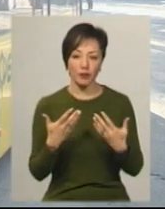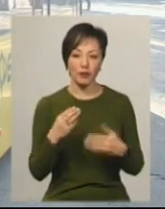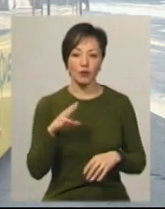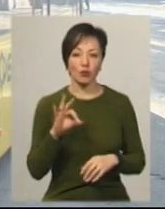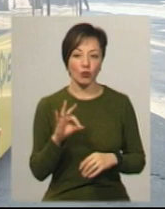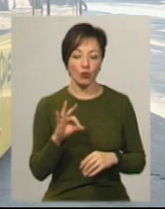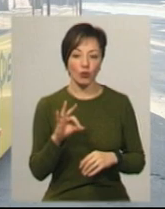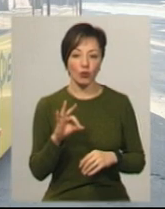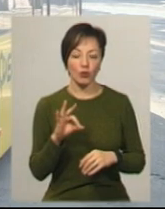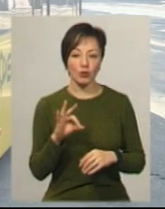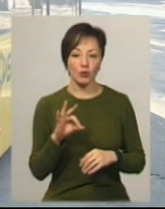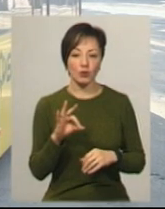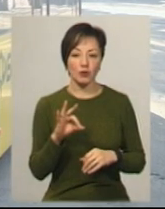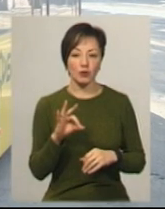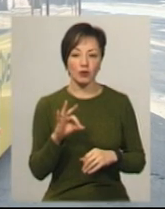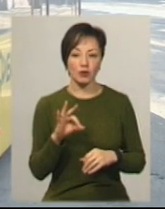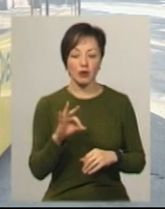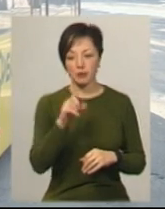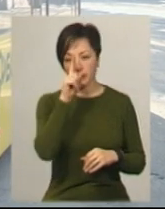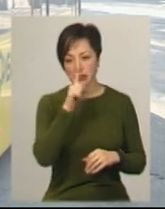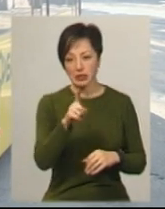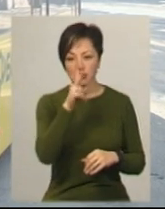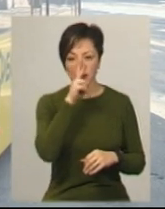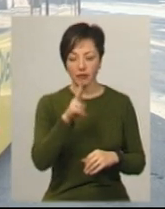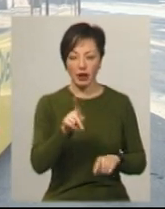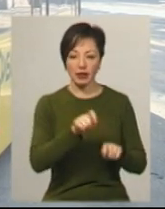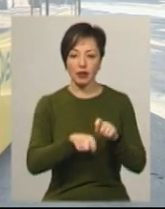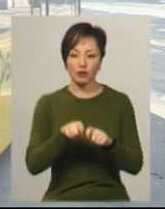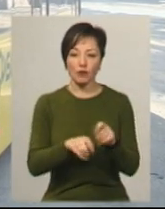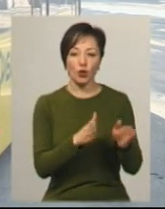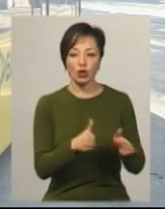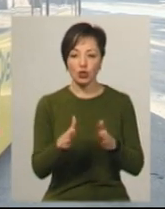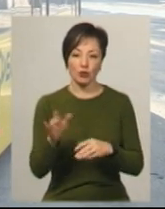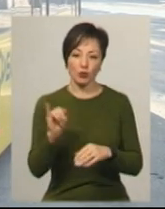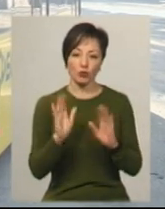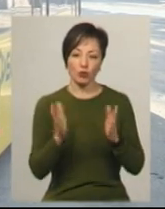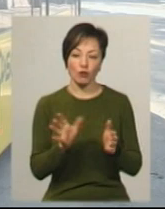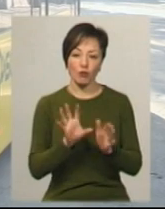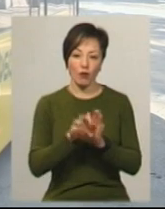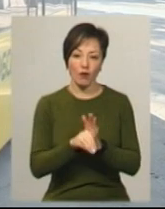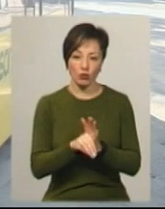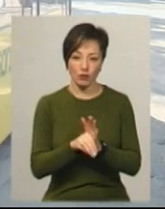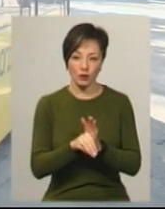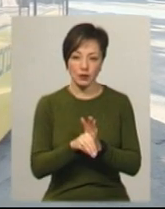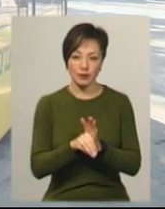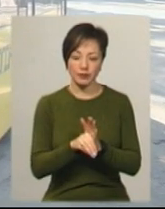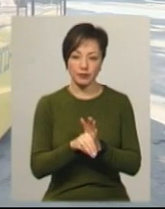то, відповідно, місяць-два тестового режиму і буде впроваджуватися